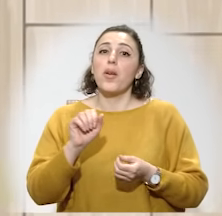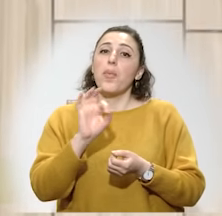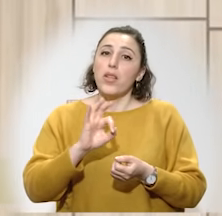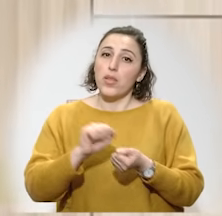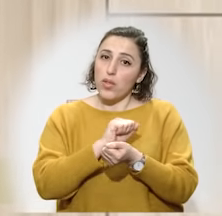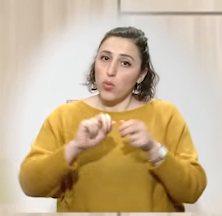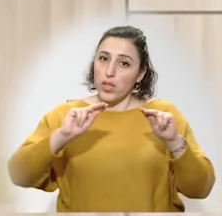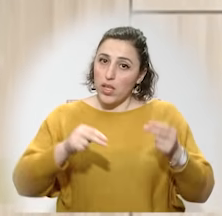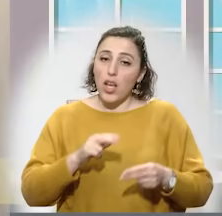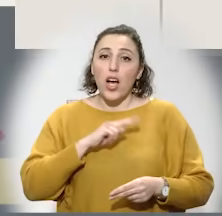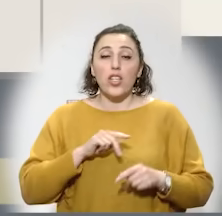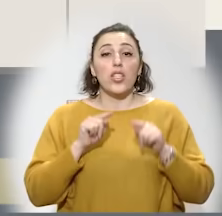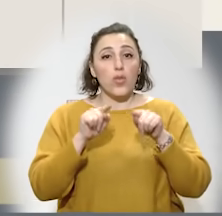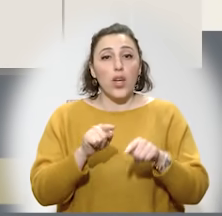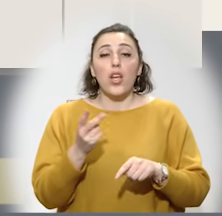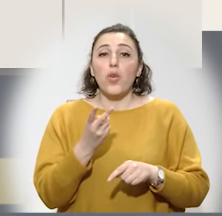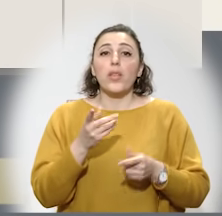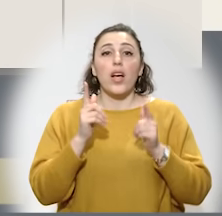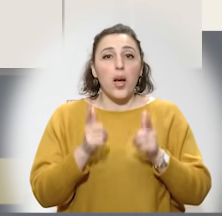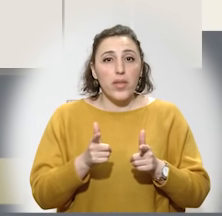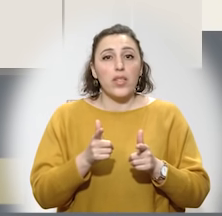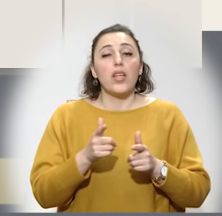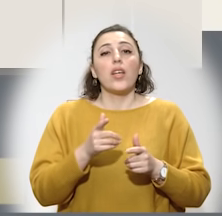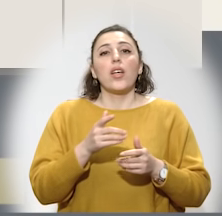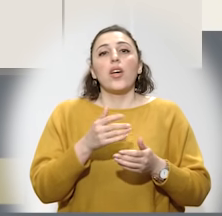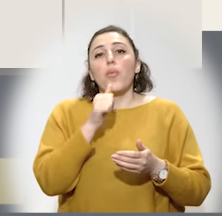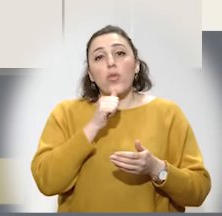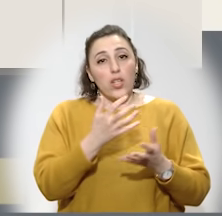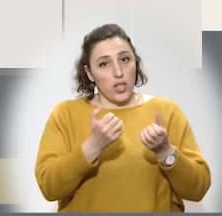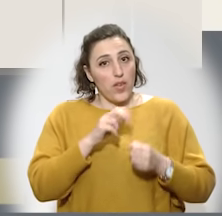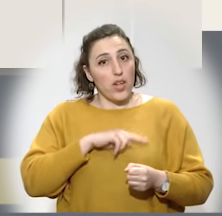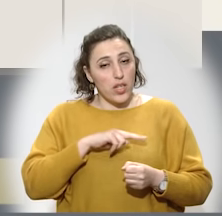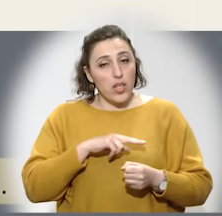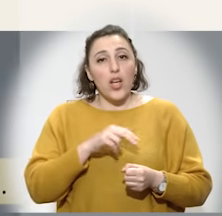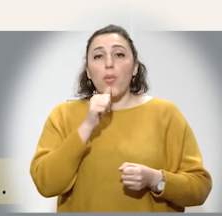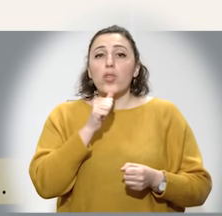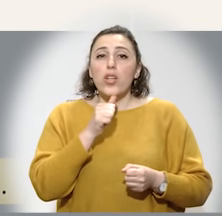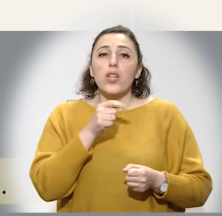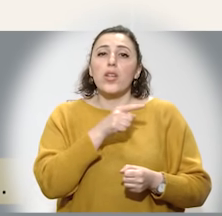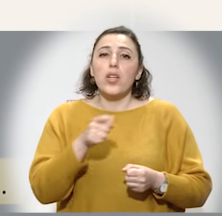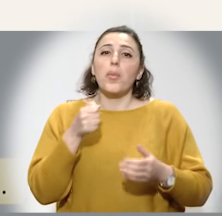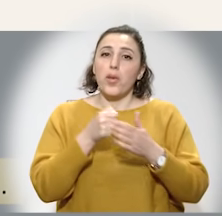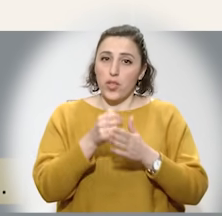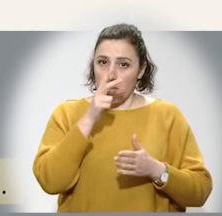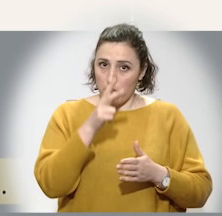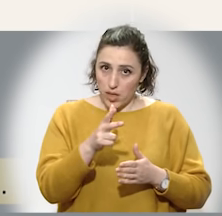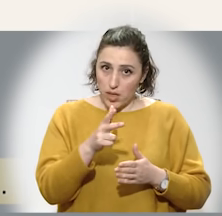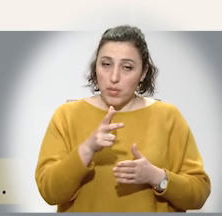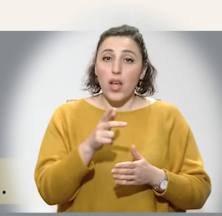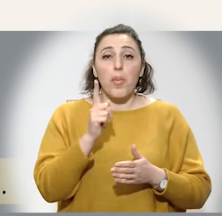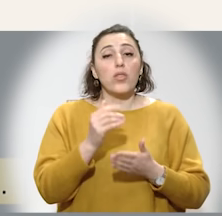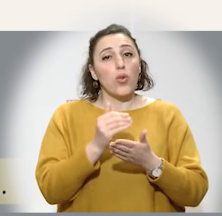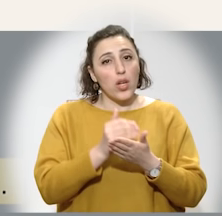աշխատանքի ընդունման մասին փաստաթուղթը։ Աշխատանքի ընդունվելիս կողմերի համաձայնությամբ կարող է սահմանվել փորձաշրջան։ Փորձաշրջանի ժամկետը չի կարող 3